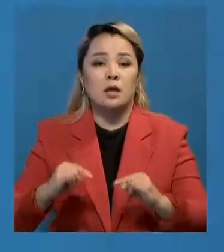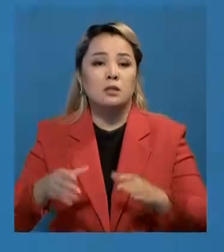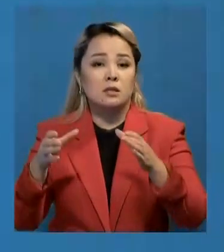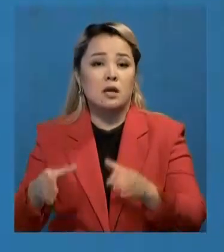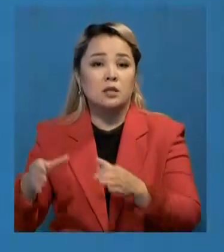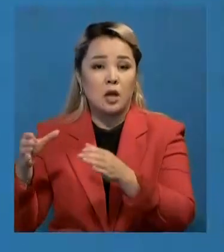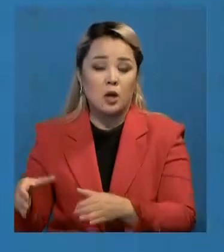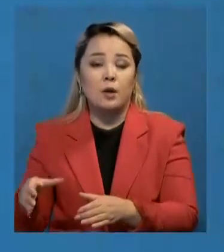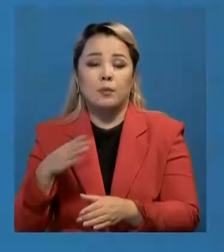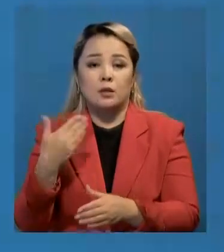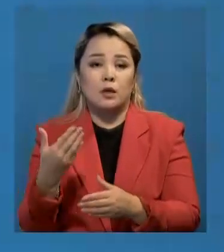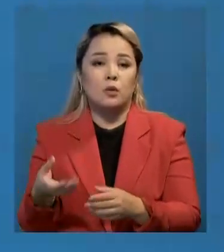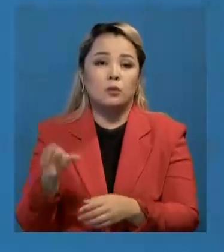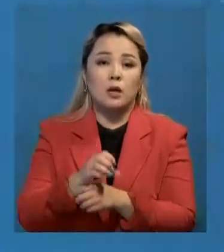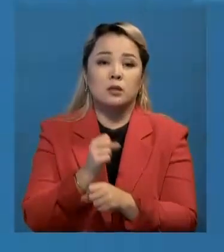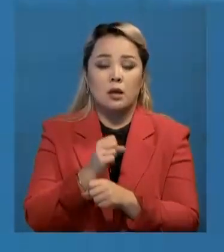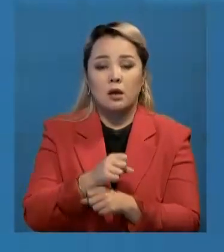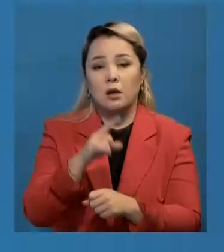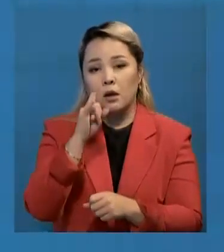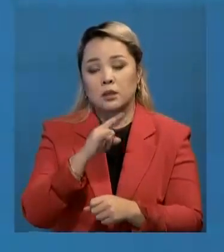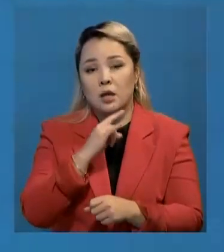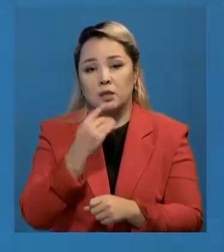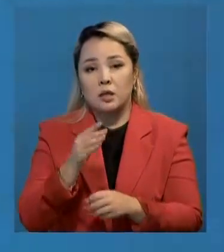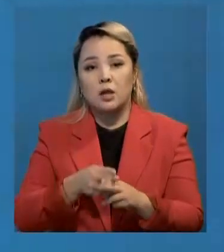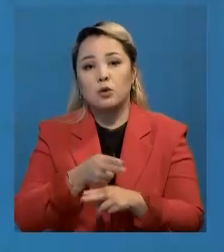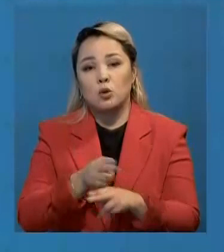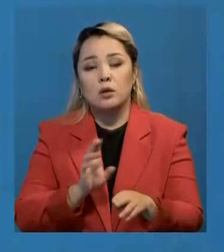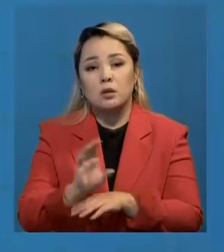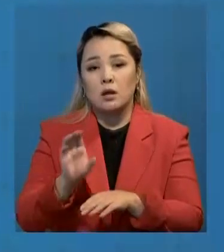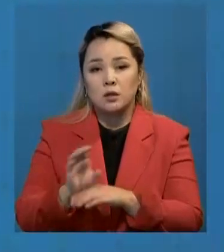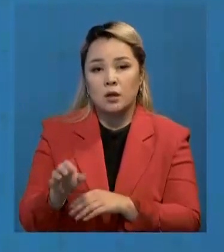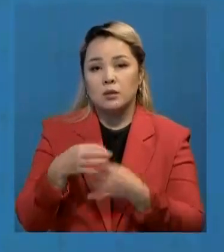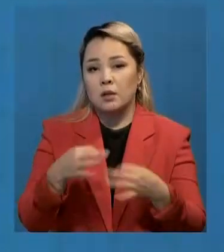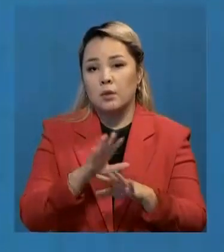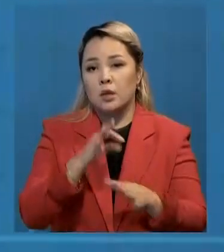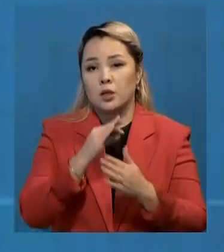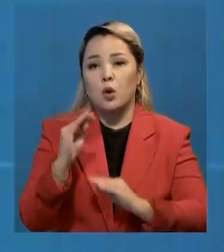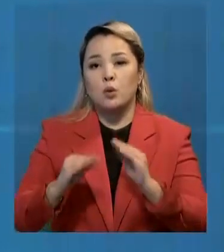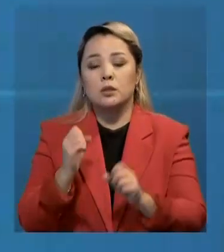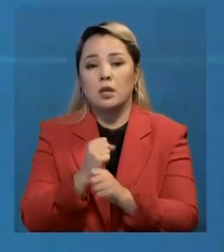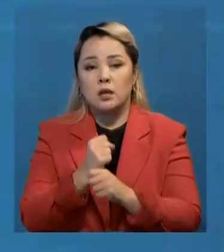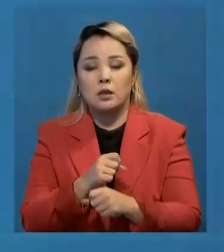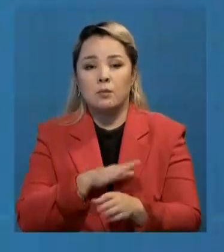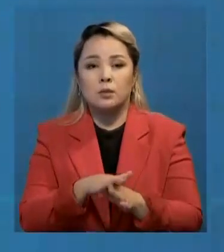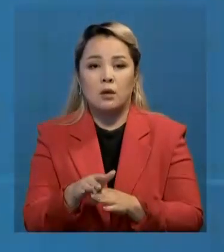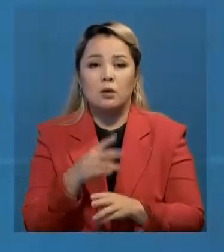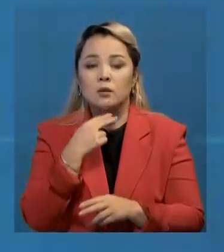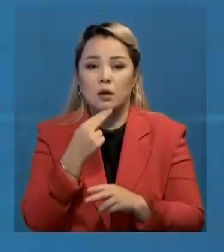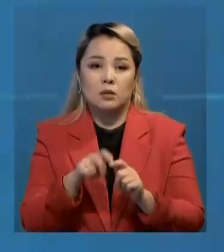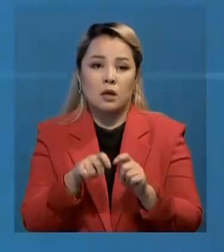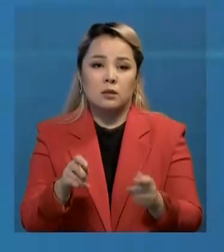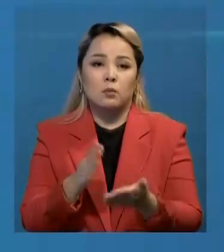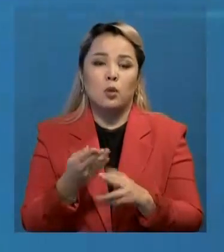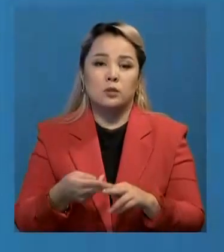құйылған отынды Қазақстан темір жолы жан жаққа жіберуге үлгермей жатыр. Бұл да үйлестіру жұмысының ақсап жатқан аңғартса керек.